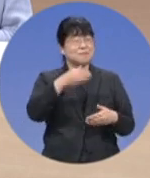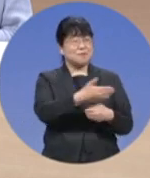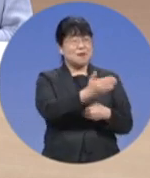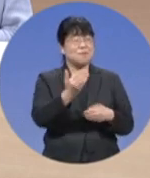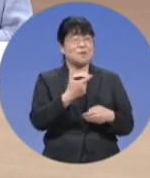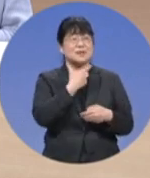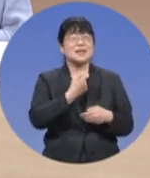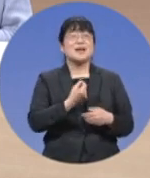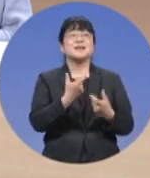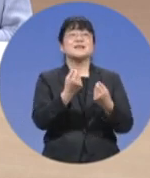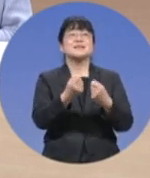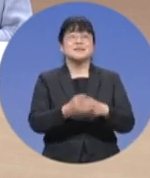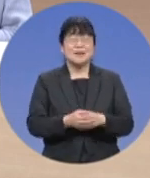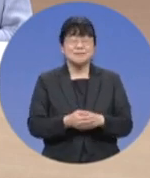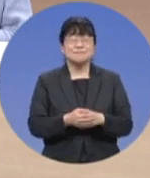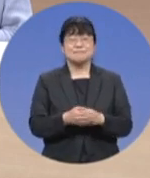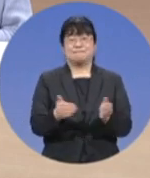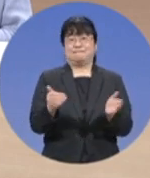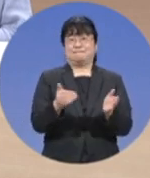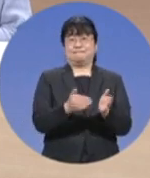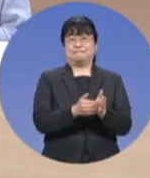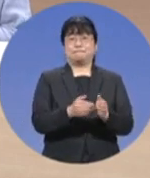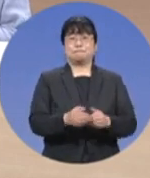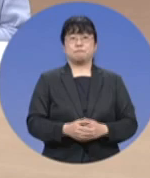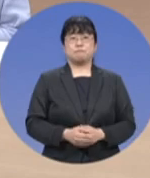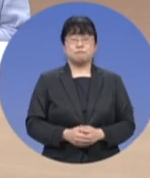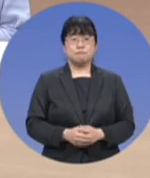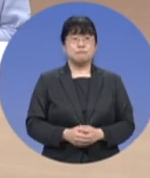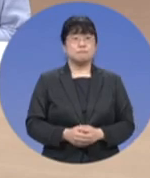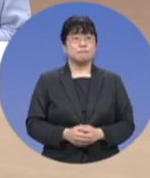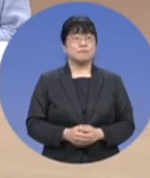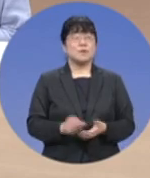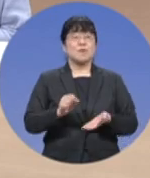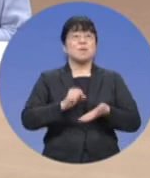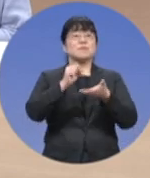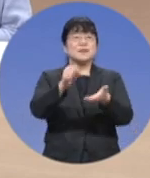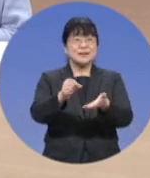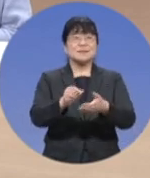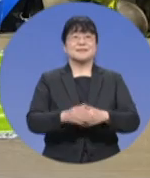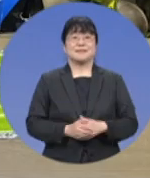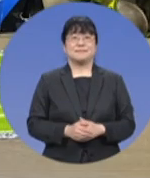ね。以上、特集でした。 それではプレゼントです。